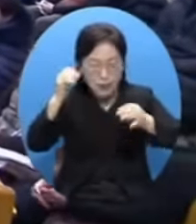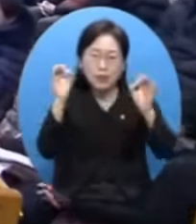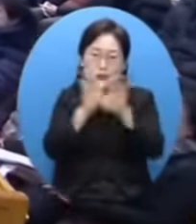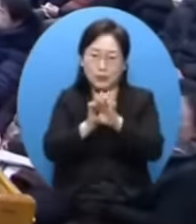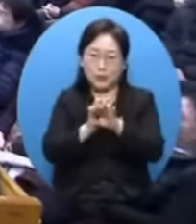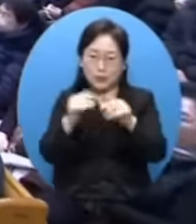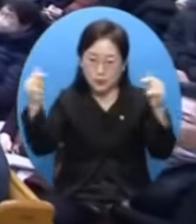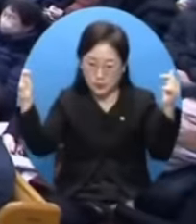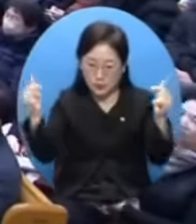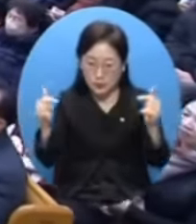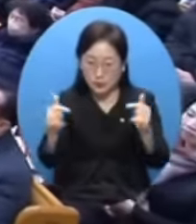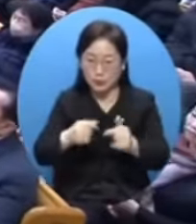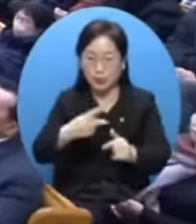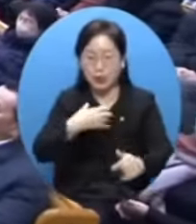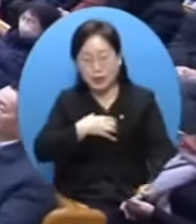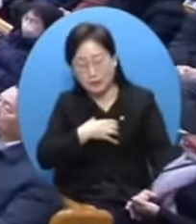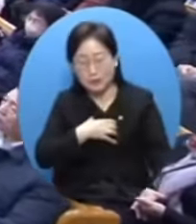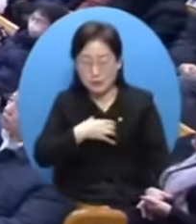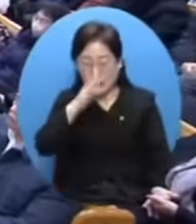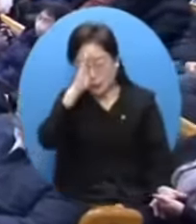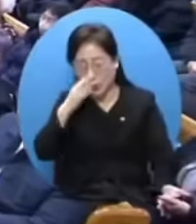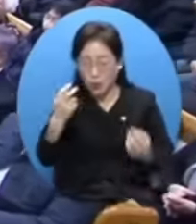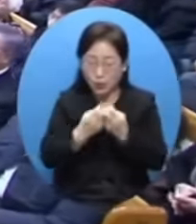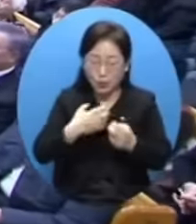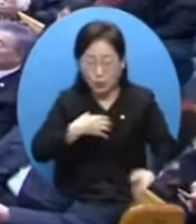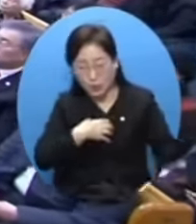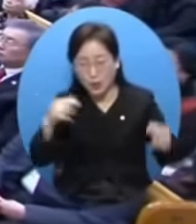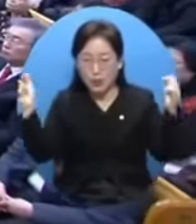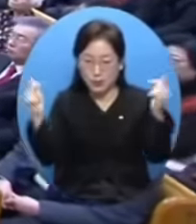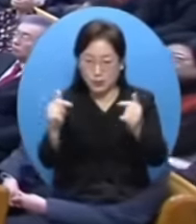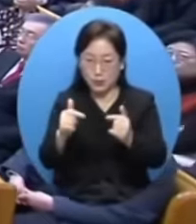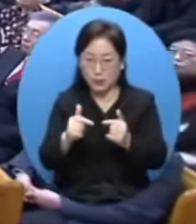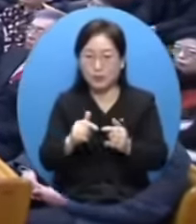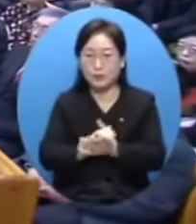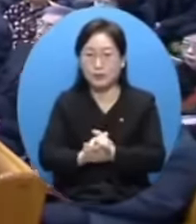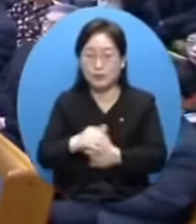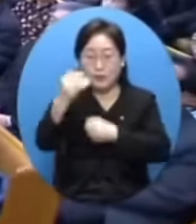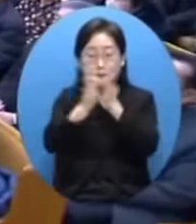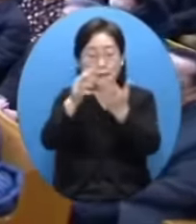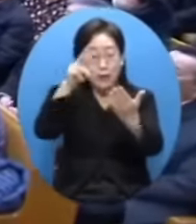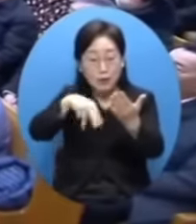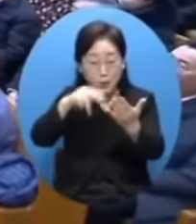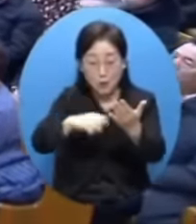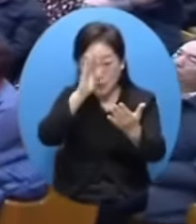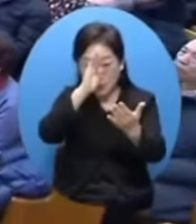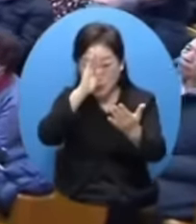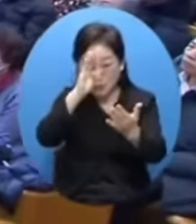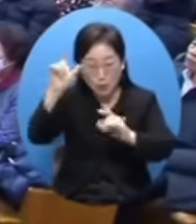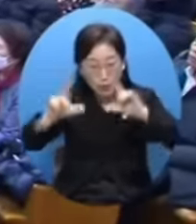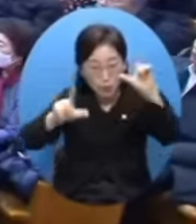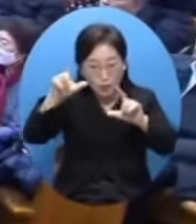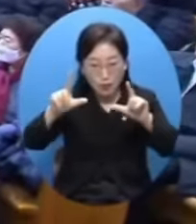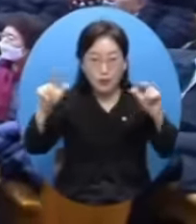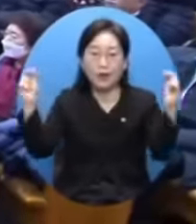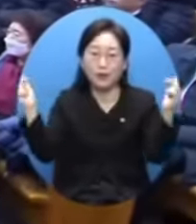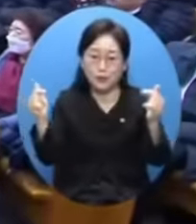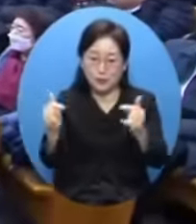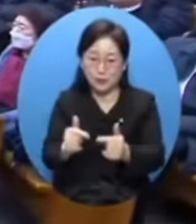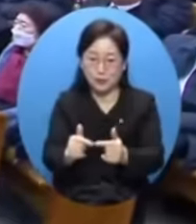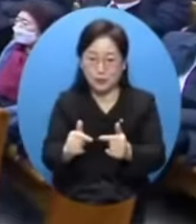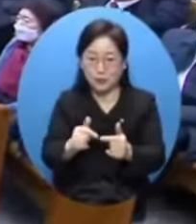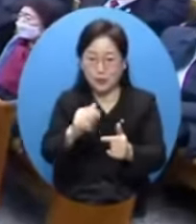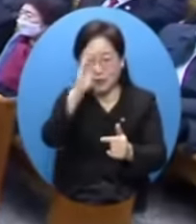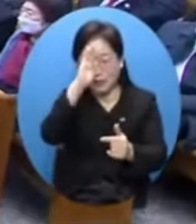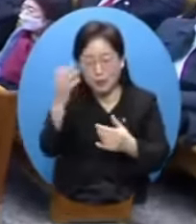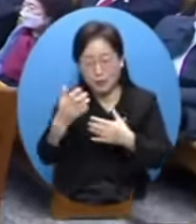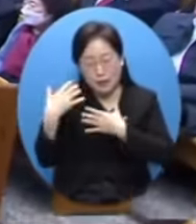대한 근심하는 악선 안에서 벗어나게 된다고 말했습니다 성경을 읽으면 병의 증세들이 누구로 들기 시작하고 증세로 인해